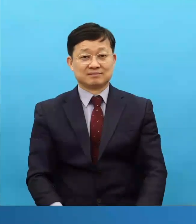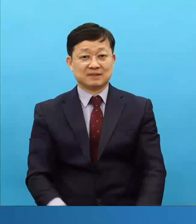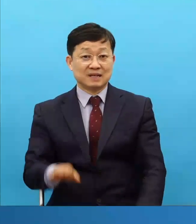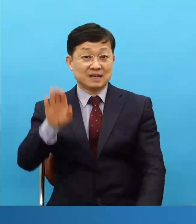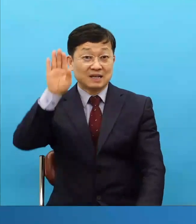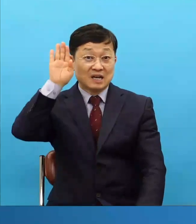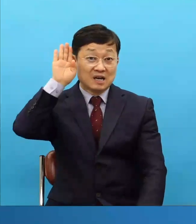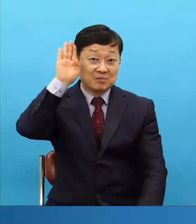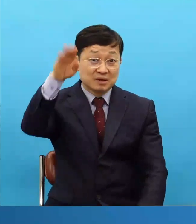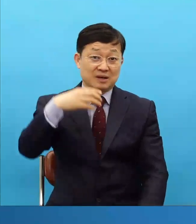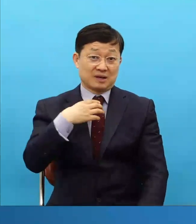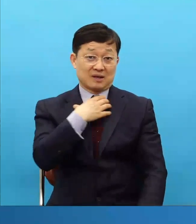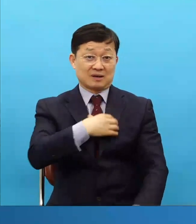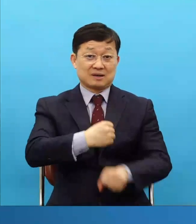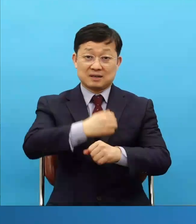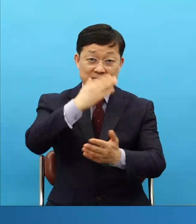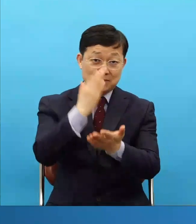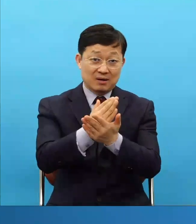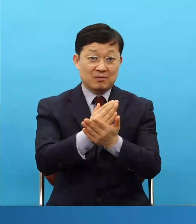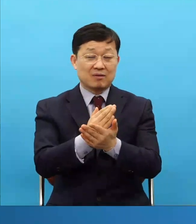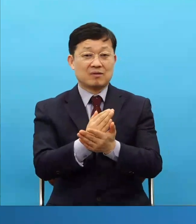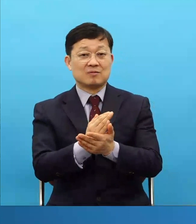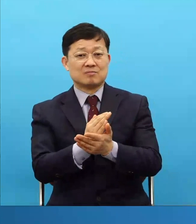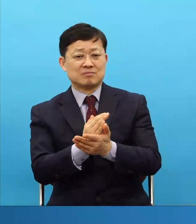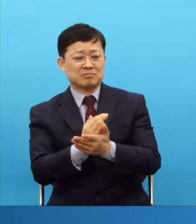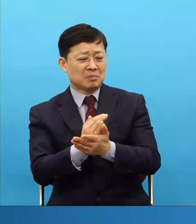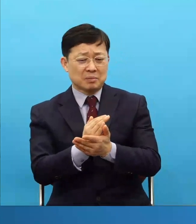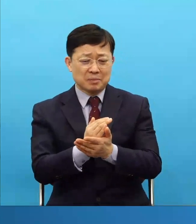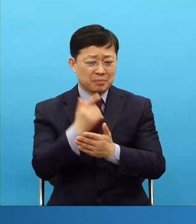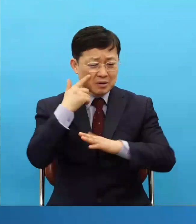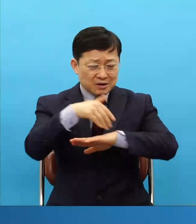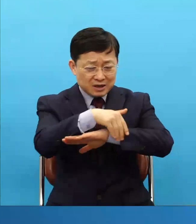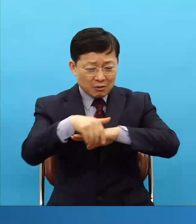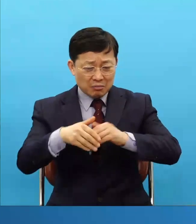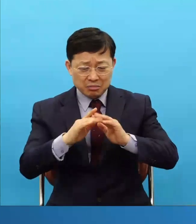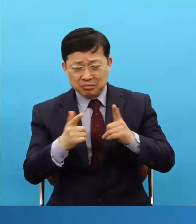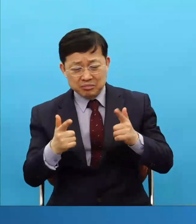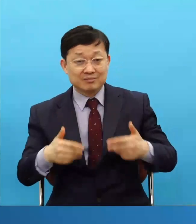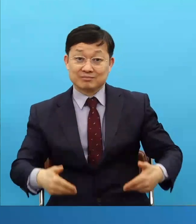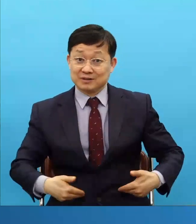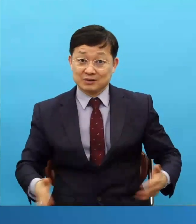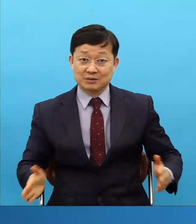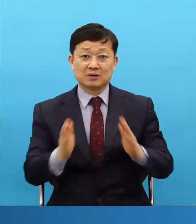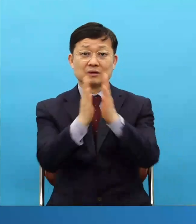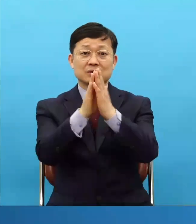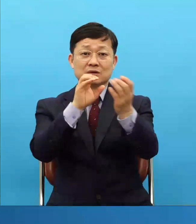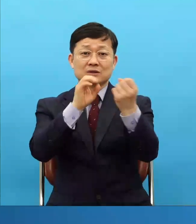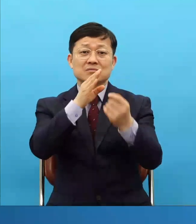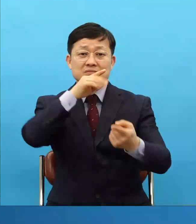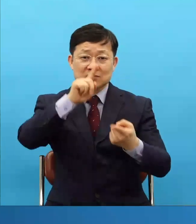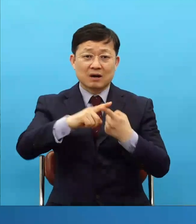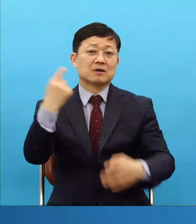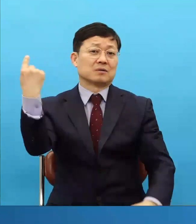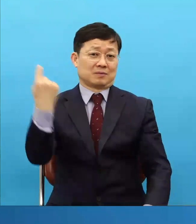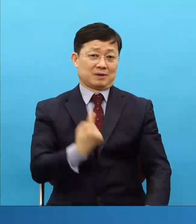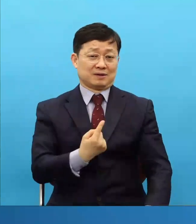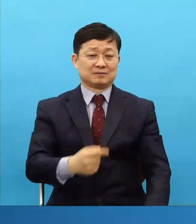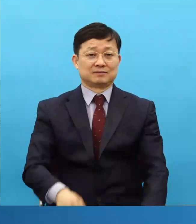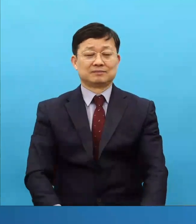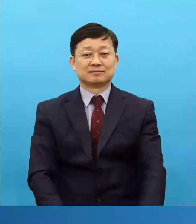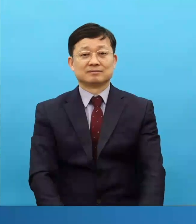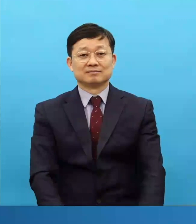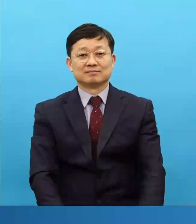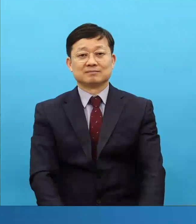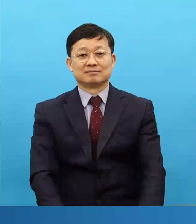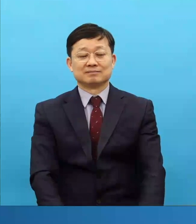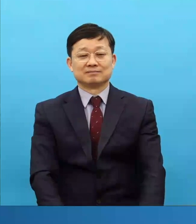하지 마시고 어떤 면에서는 계획도 세울 필요 없어요. 응답이 오니까. And so don't worry about the future. Don't even have to set up plans because the answers will